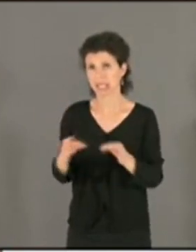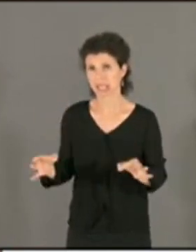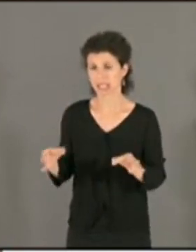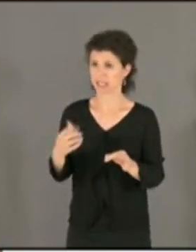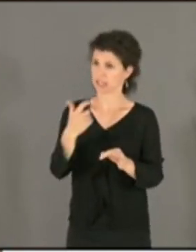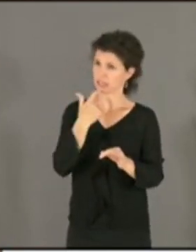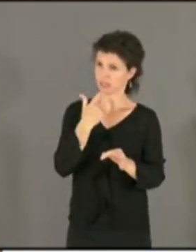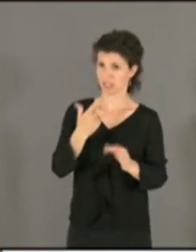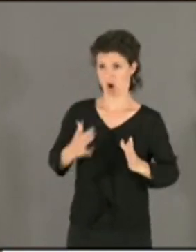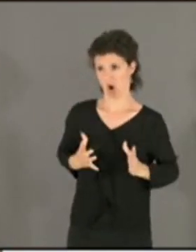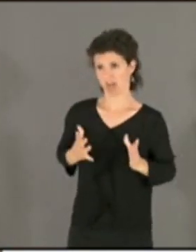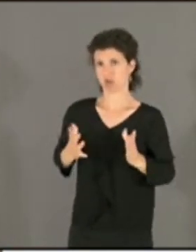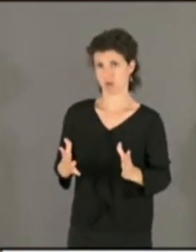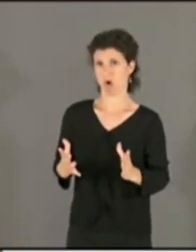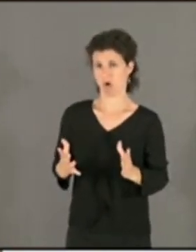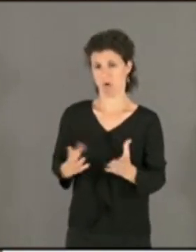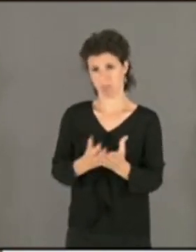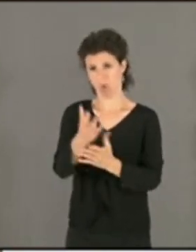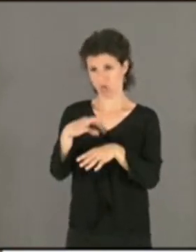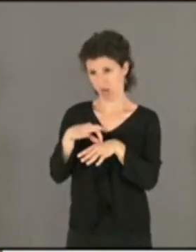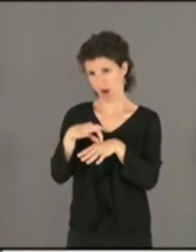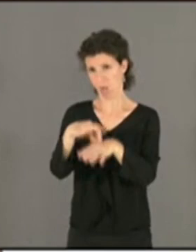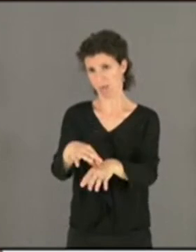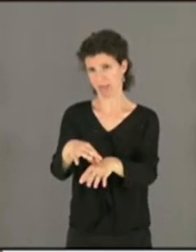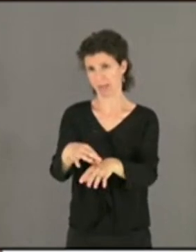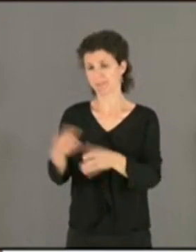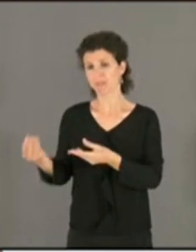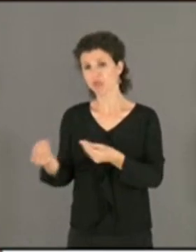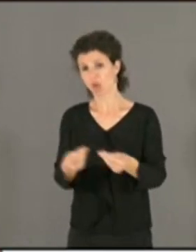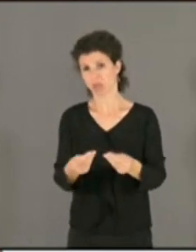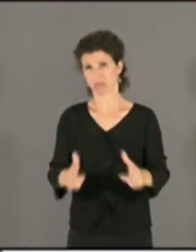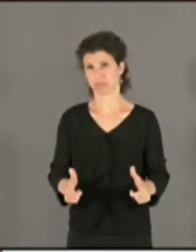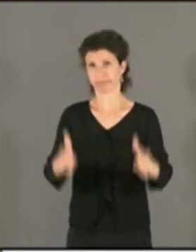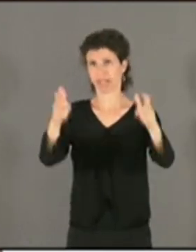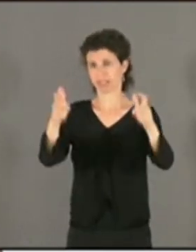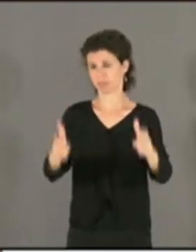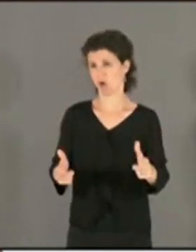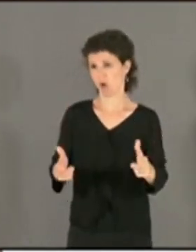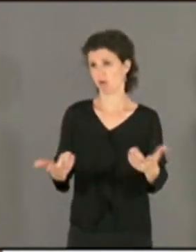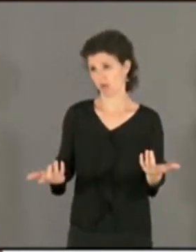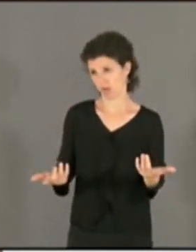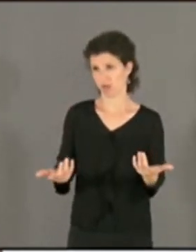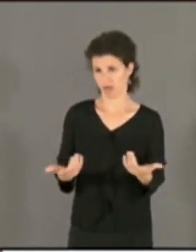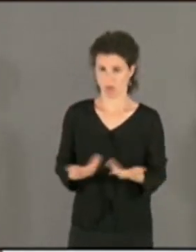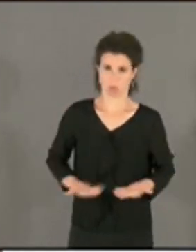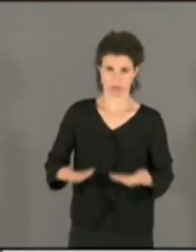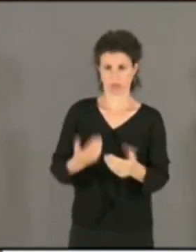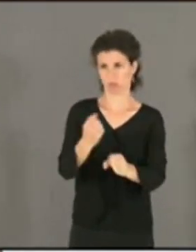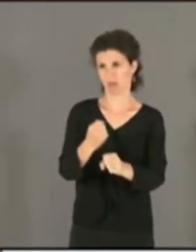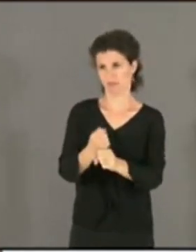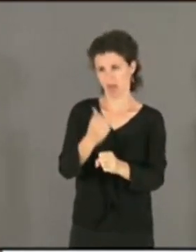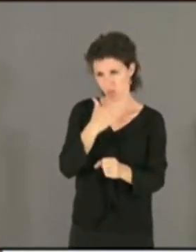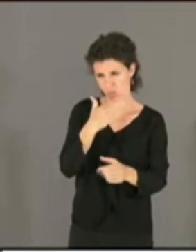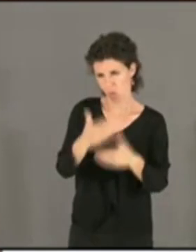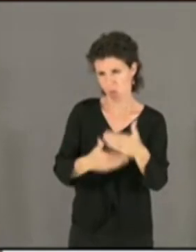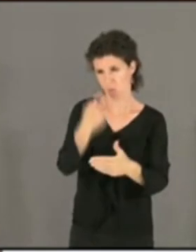acté l'engagement à accompagner ce projet et à mettre à disposition ce bâtiment afin d'améliorer les conditions de travail de nos forces de